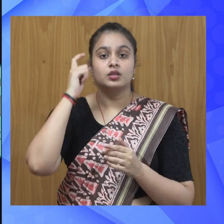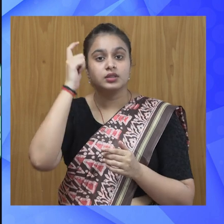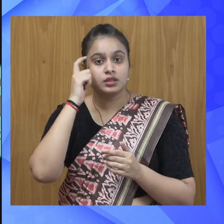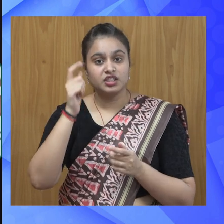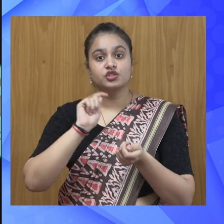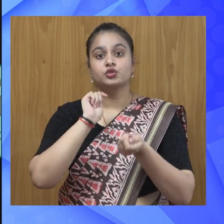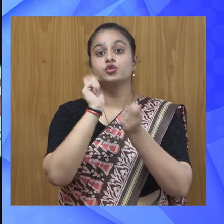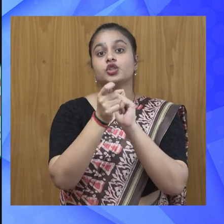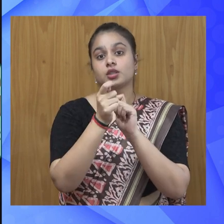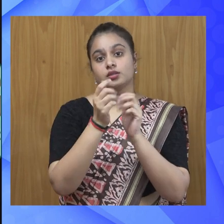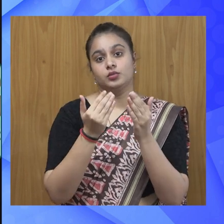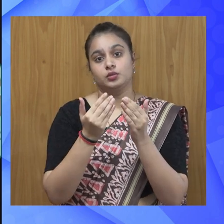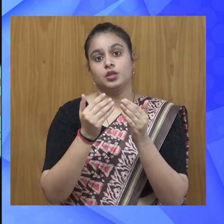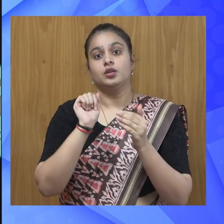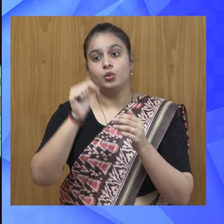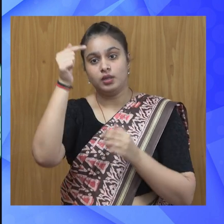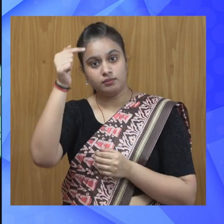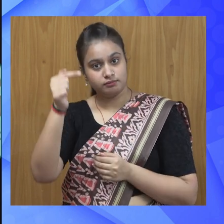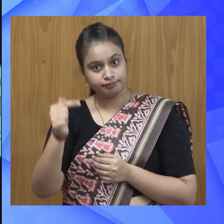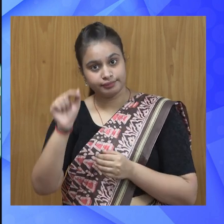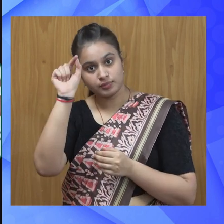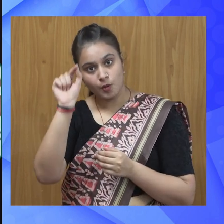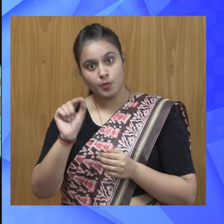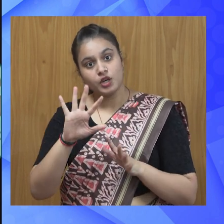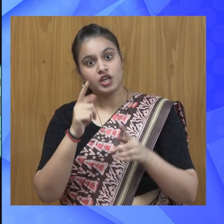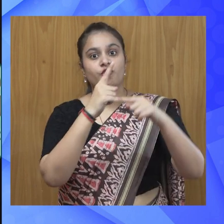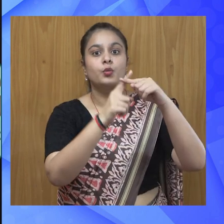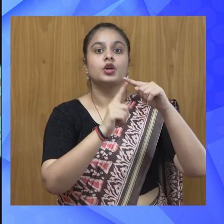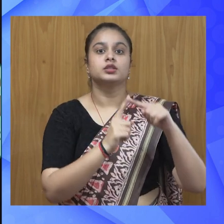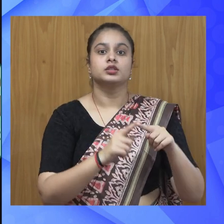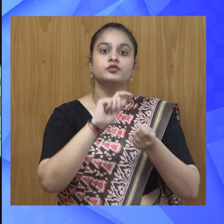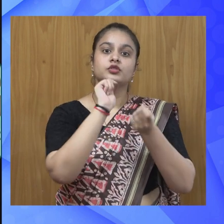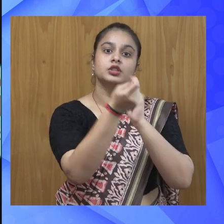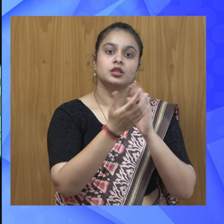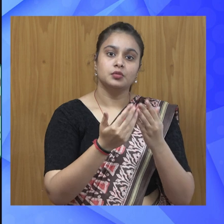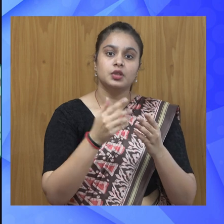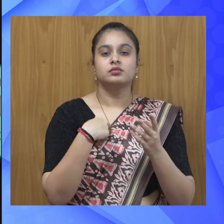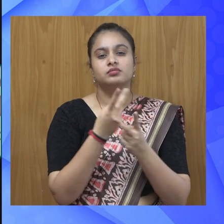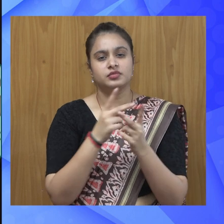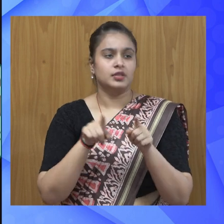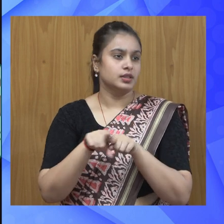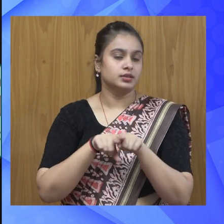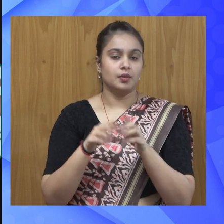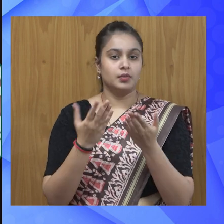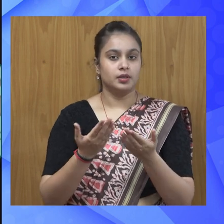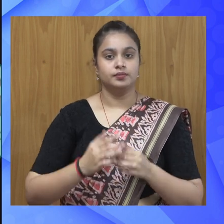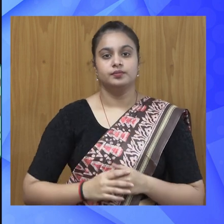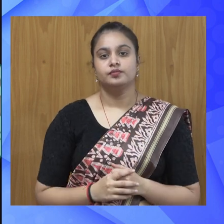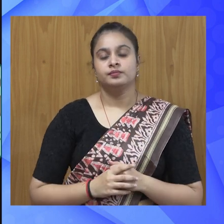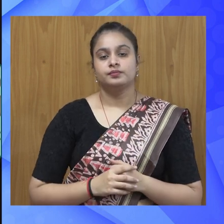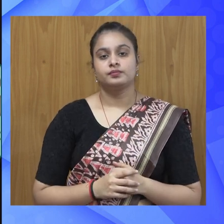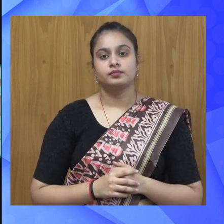को बदल सकते हैं, जो आपके नेगेटिव थॉट है उसको आप पॉजिटिव में बदल सकते हैं, बहुत सारे एग्जाम्पल हैं, जैसे